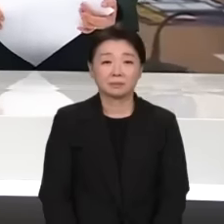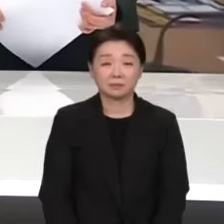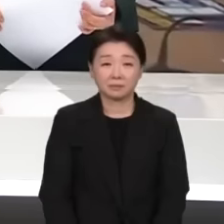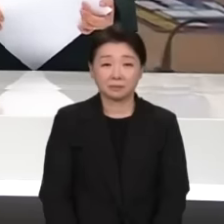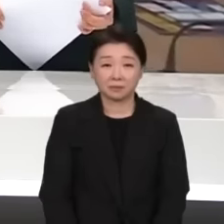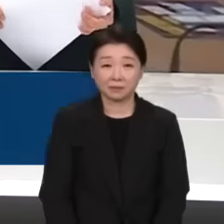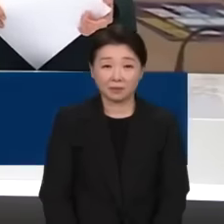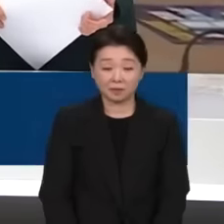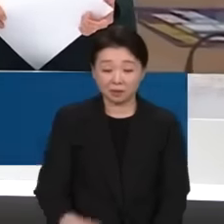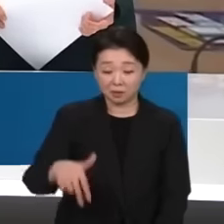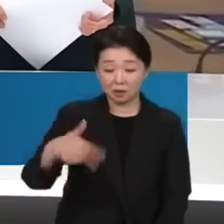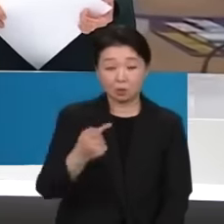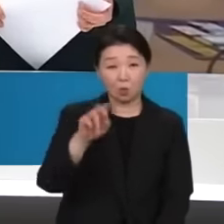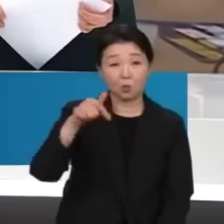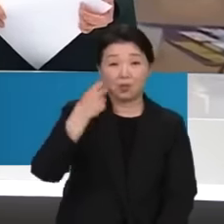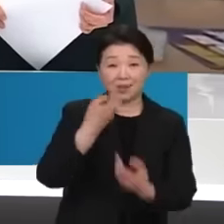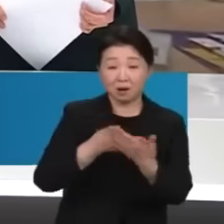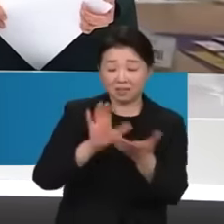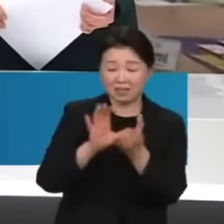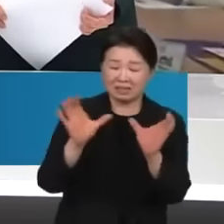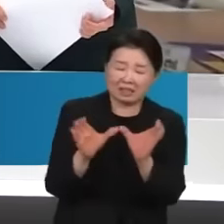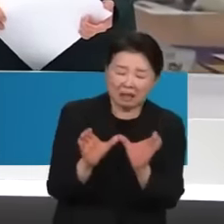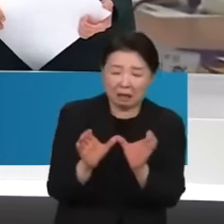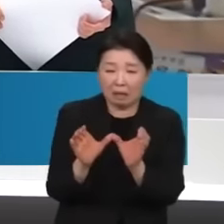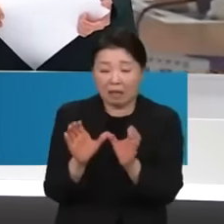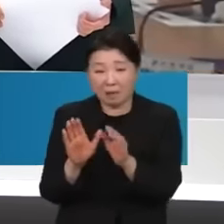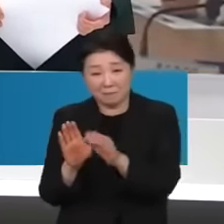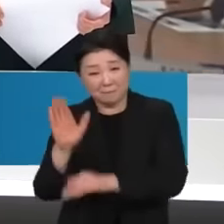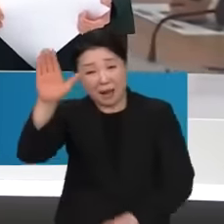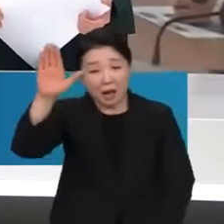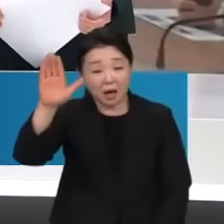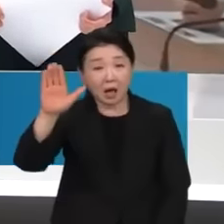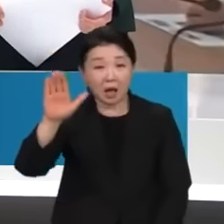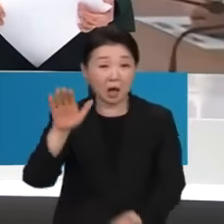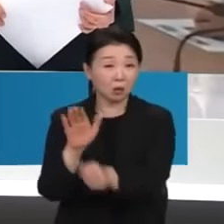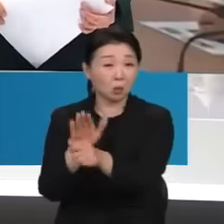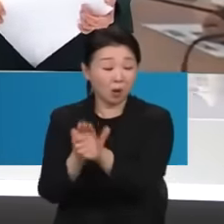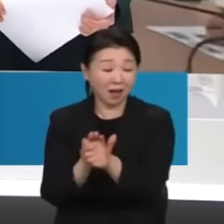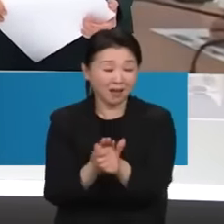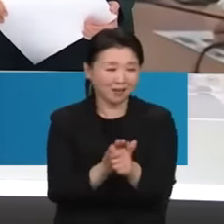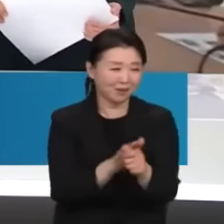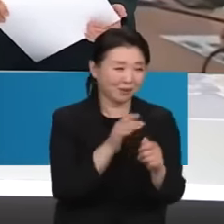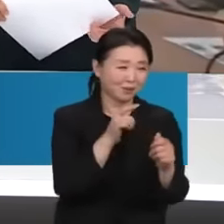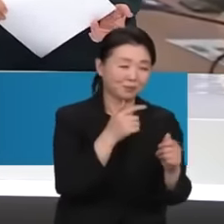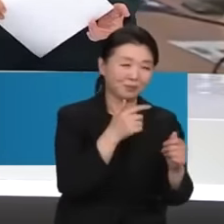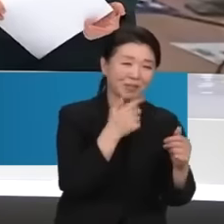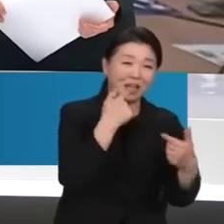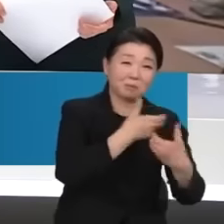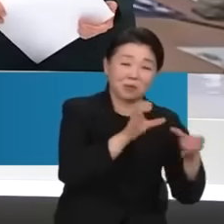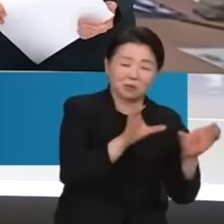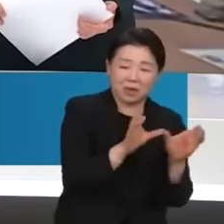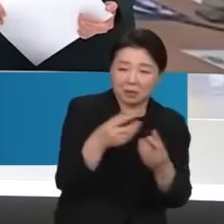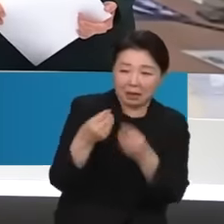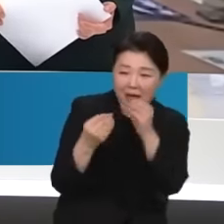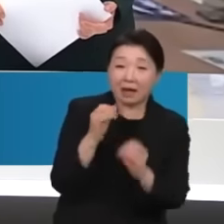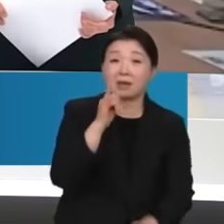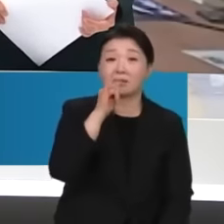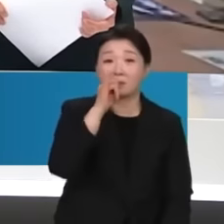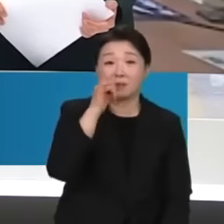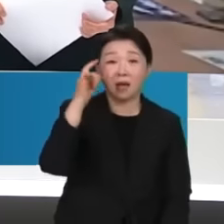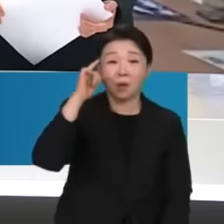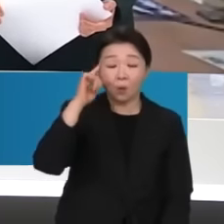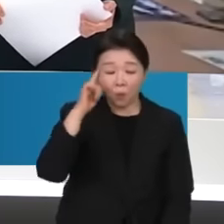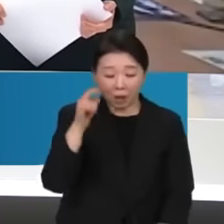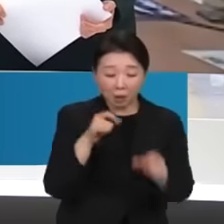조국 혁신당이 예상보다 크게 약진하자 민주당이 견제에 들어갔습니다. 비례 위성정당인 더불어민주연합과 원팀을